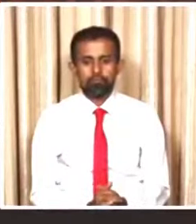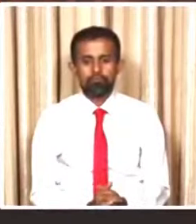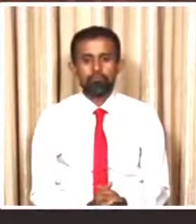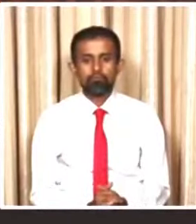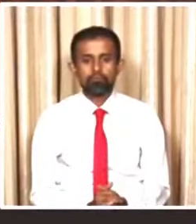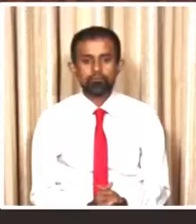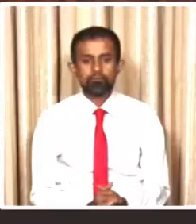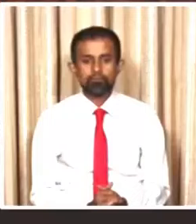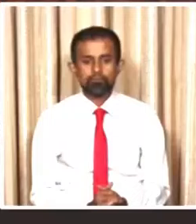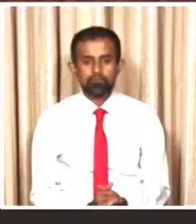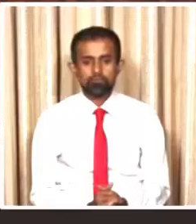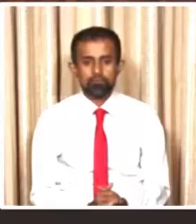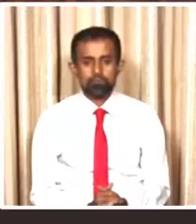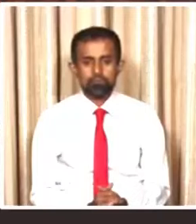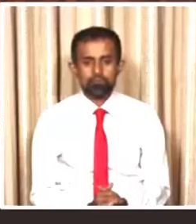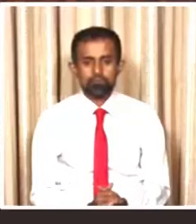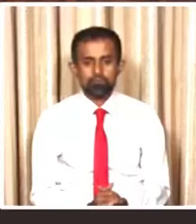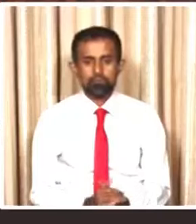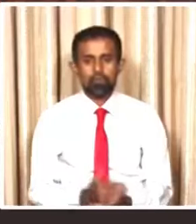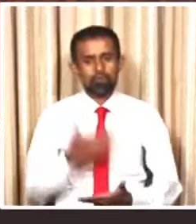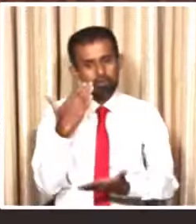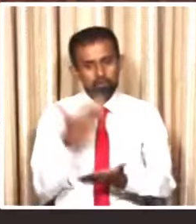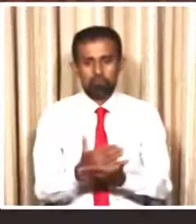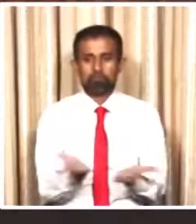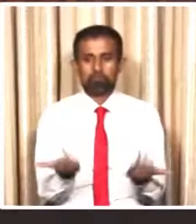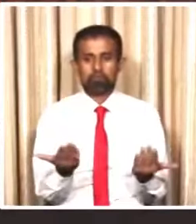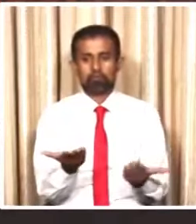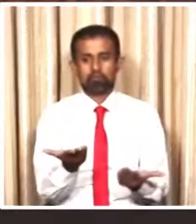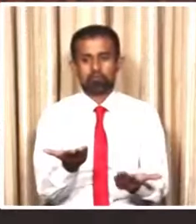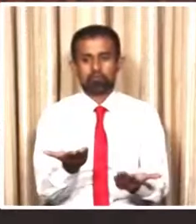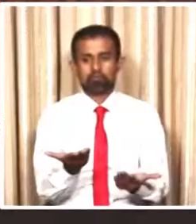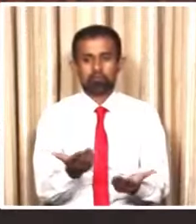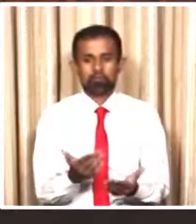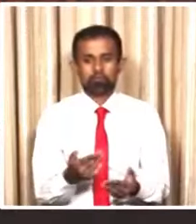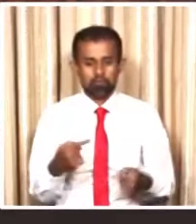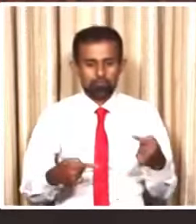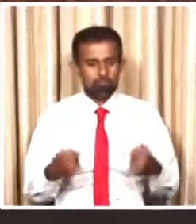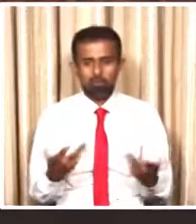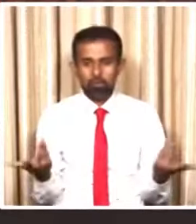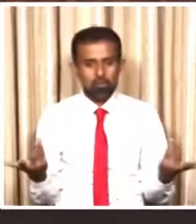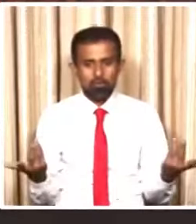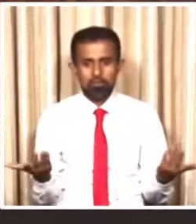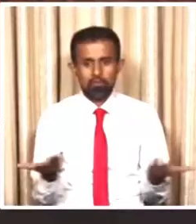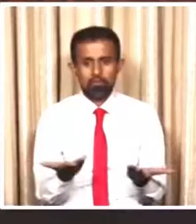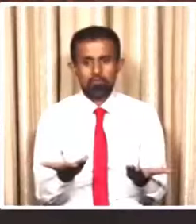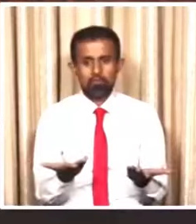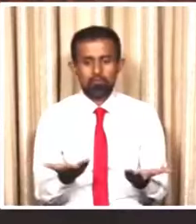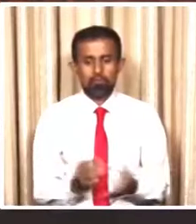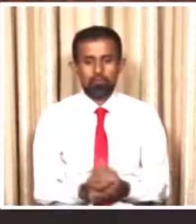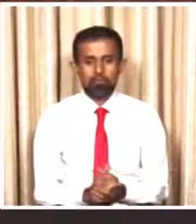ප්‍රශ්නේ. කරුණාකරලා ඔකතරින් නතර කරන්න. දැන් අද මේ විවාදය කරන්නේ නැද්ද අපි?